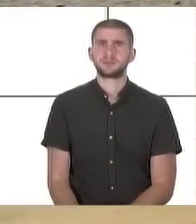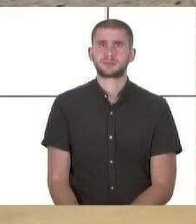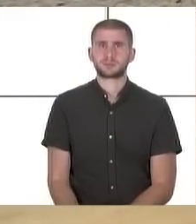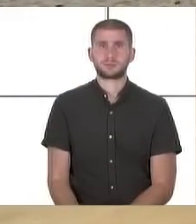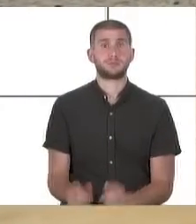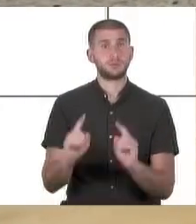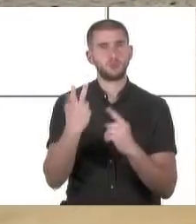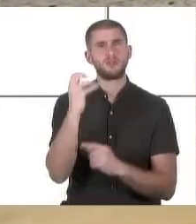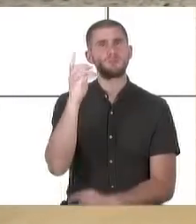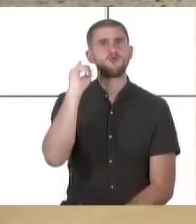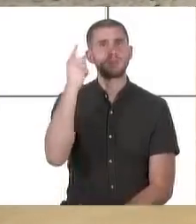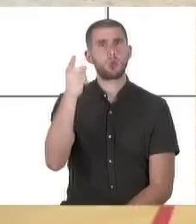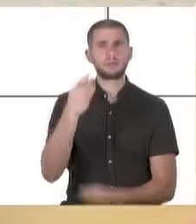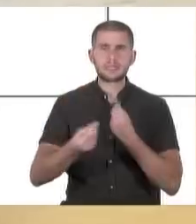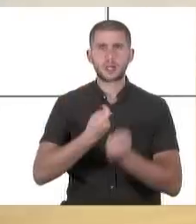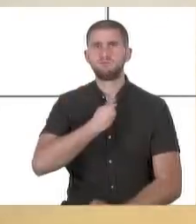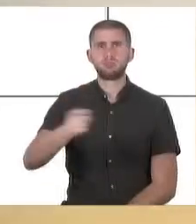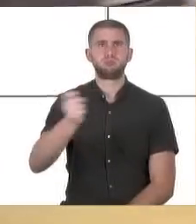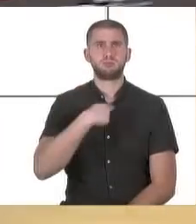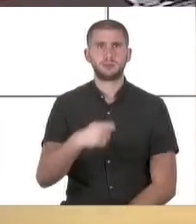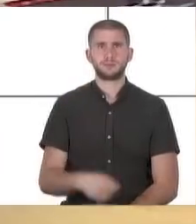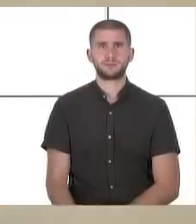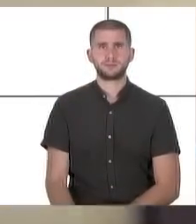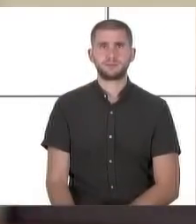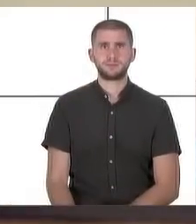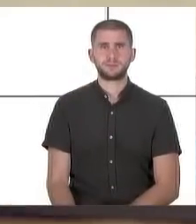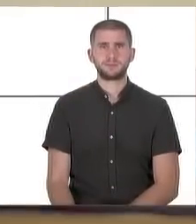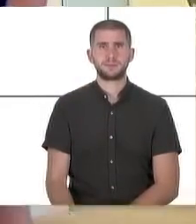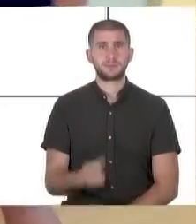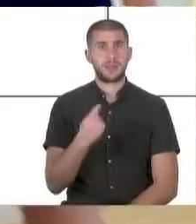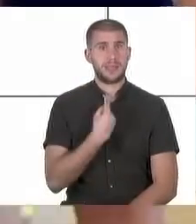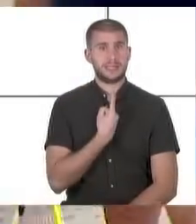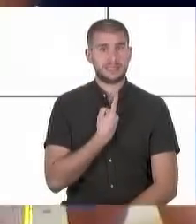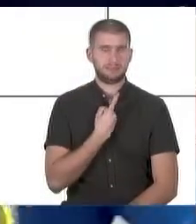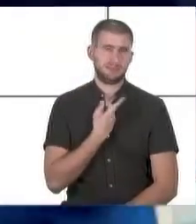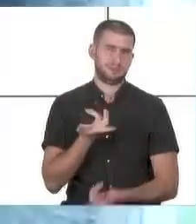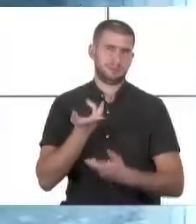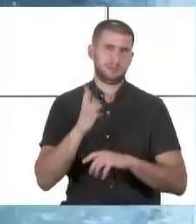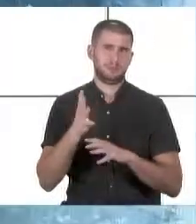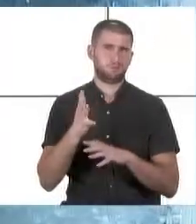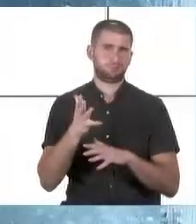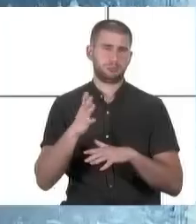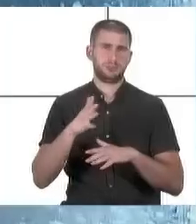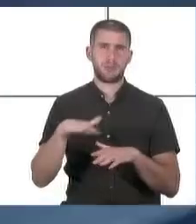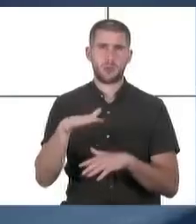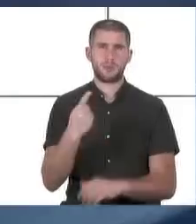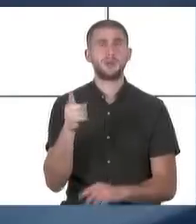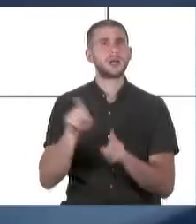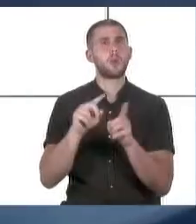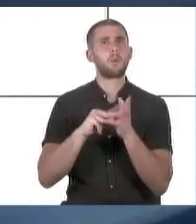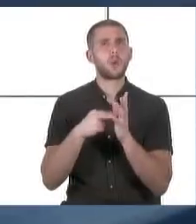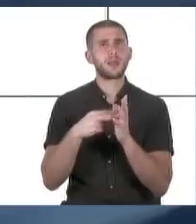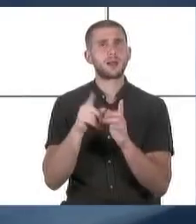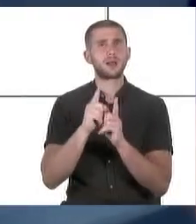בכל זאת 35 שנים הוא משחק. אני עצמי טירונית בתחום. זה כמו פוליטיקה, זה מכין. נלחמים